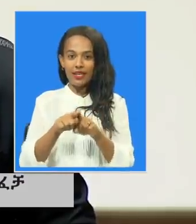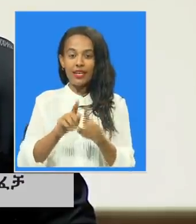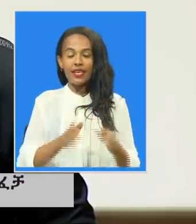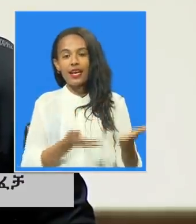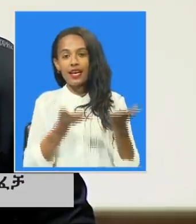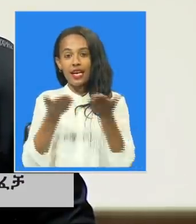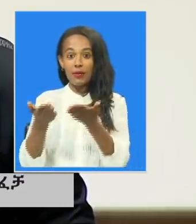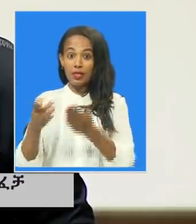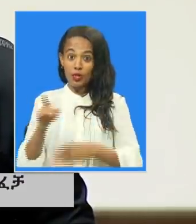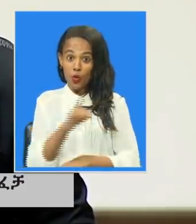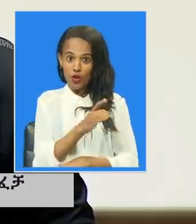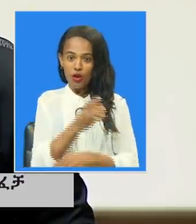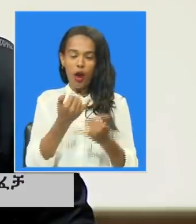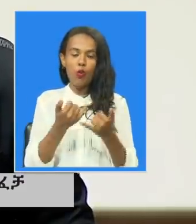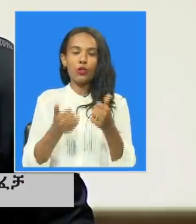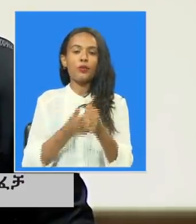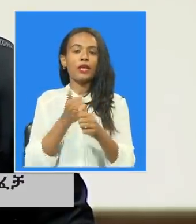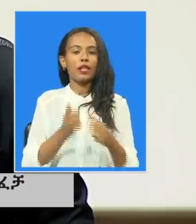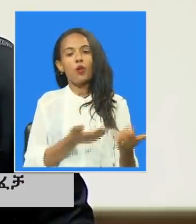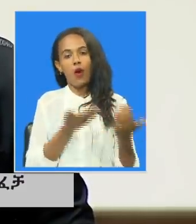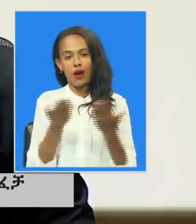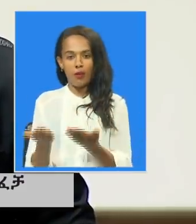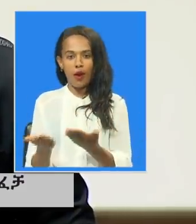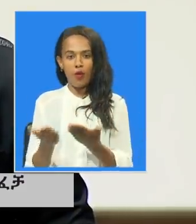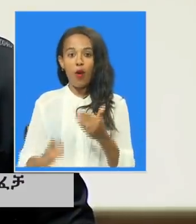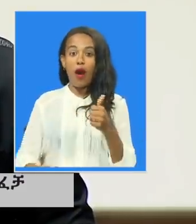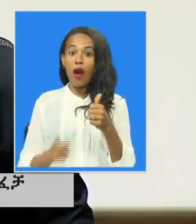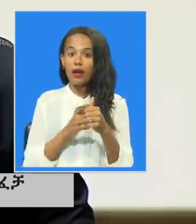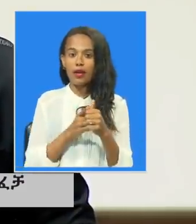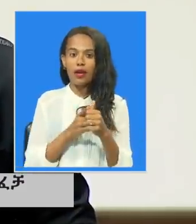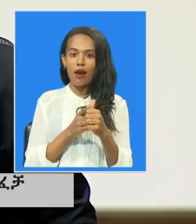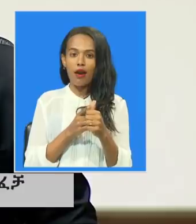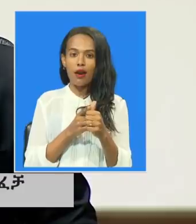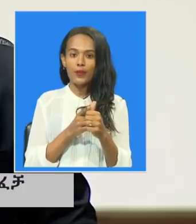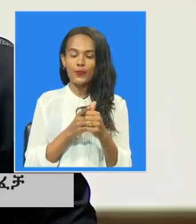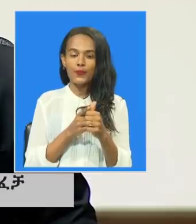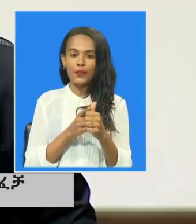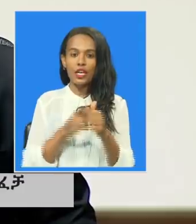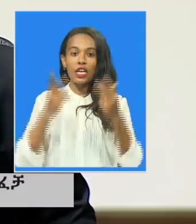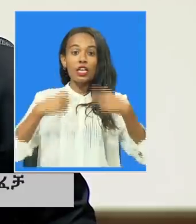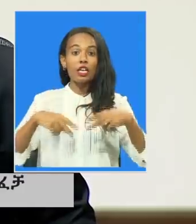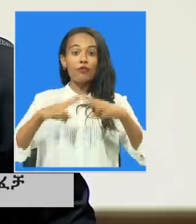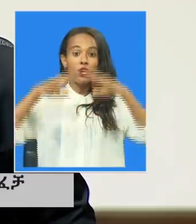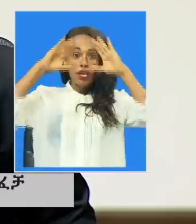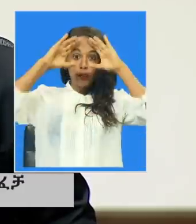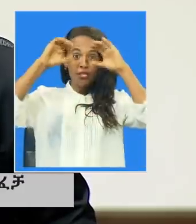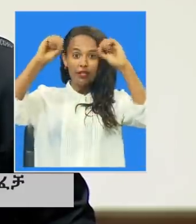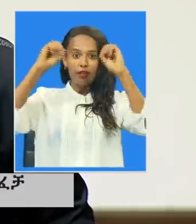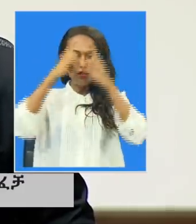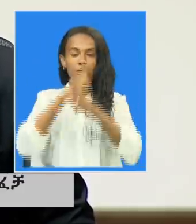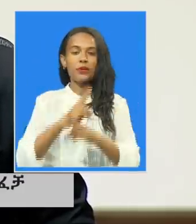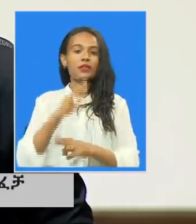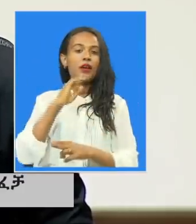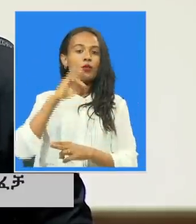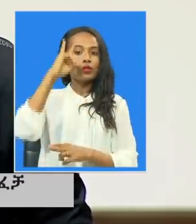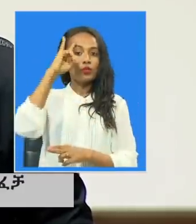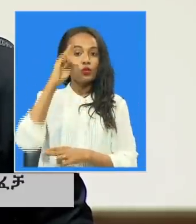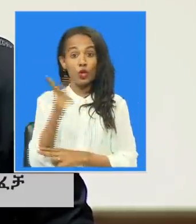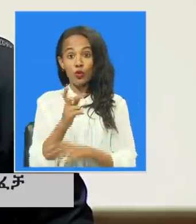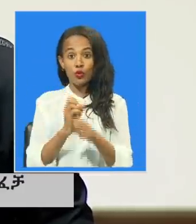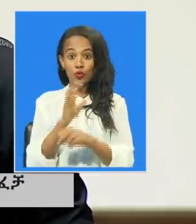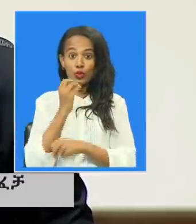የቀረበ በመሆኑ እንደሚከተለው አቀርባለሁ። አንደኛ፣ የፌዴሪ ፕሬዝዳንት ክብርት ሳህለወርቅ ዘውዴ ለሁለቱ ምክር